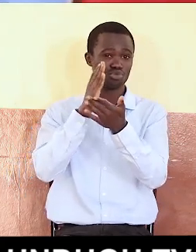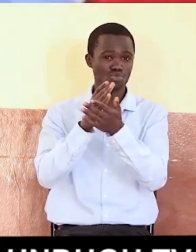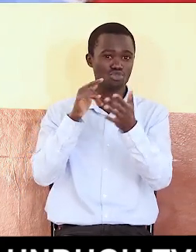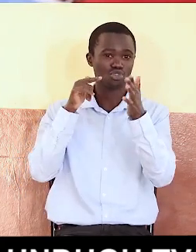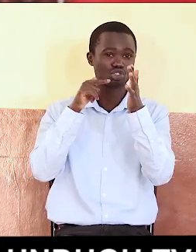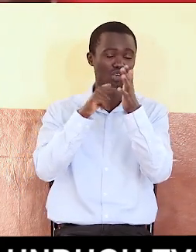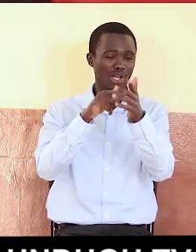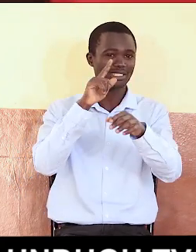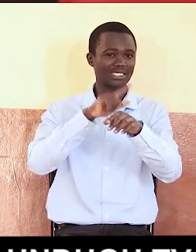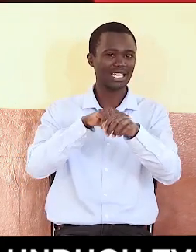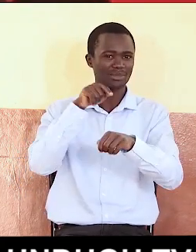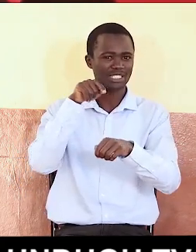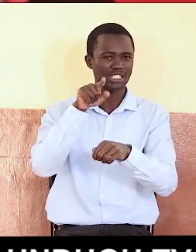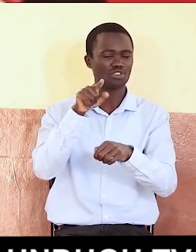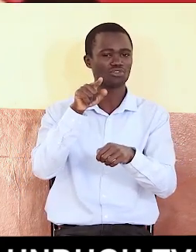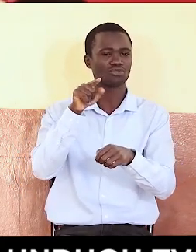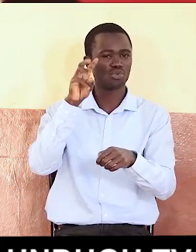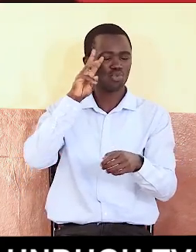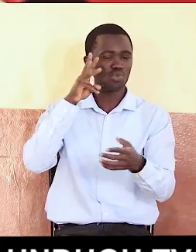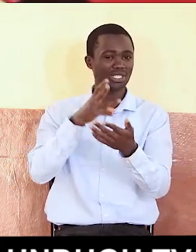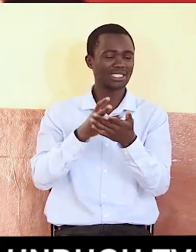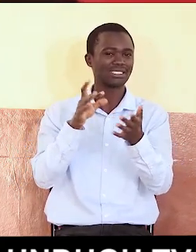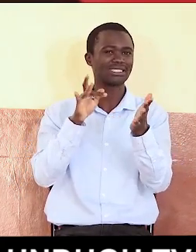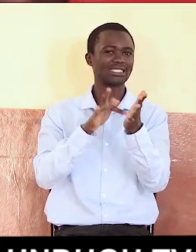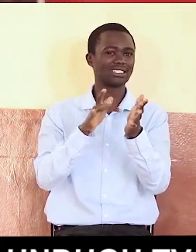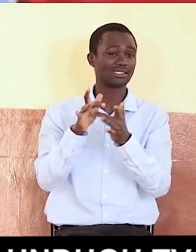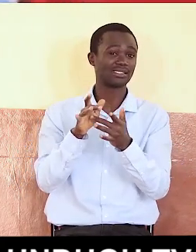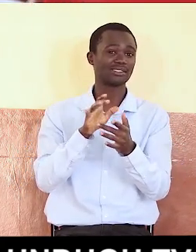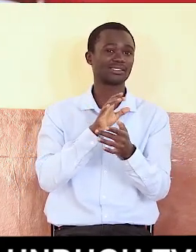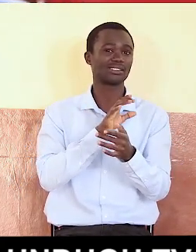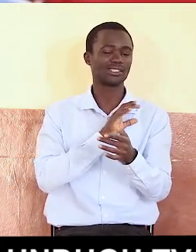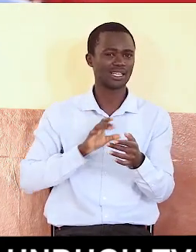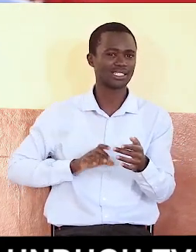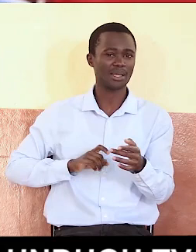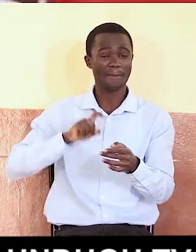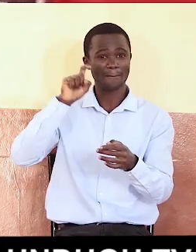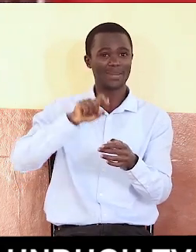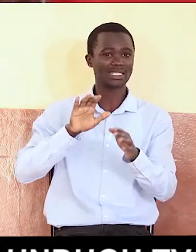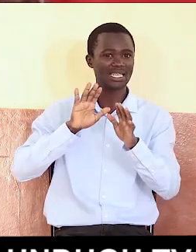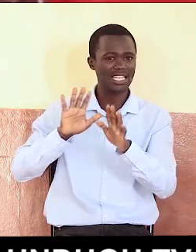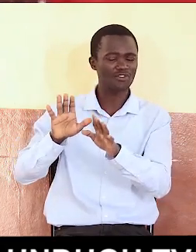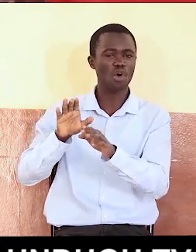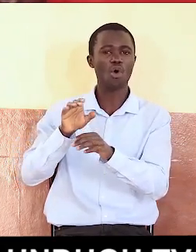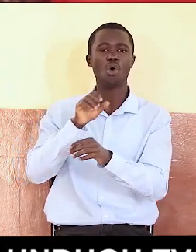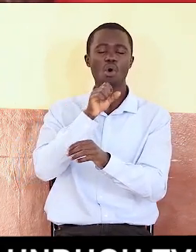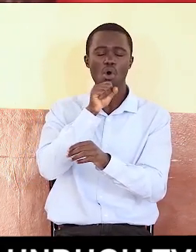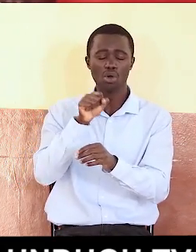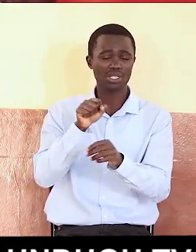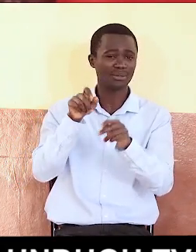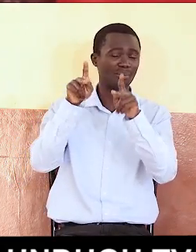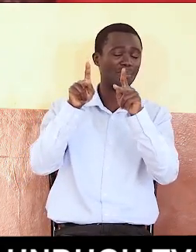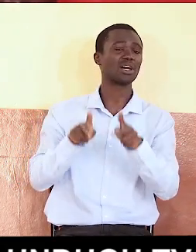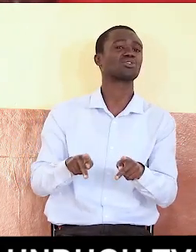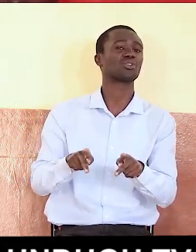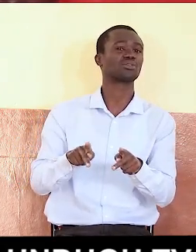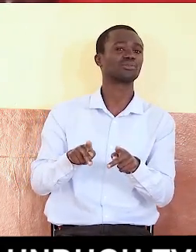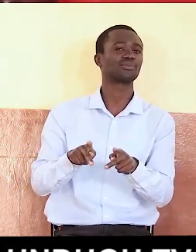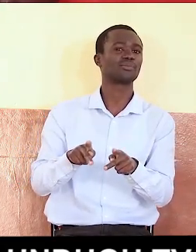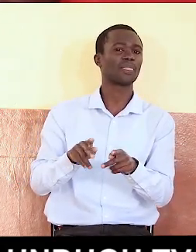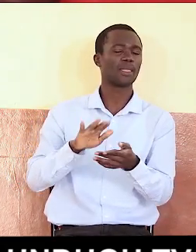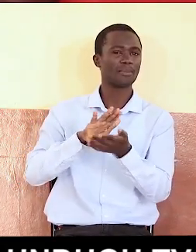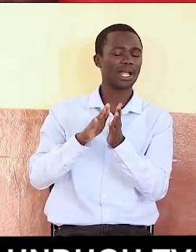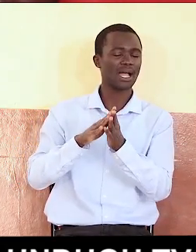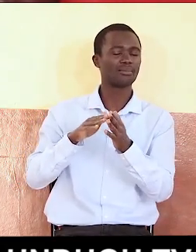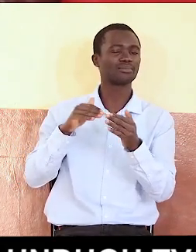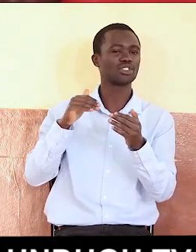shahidi wa Yesu uwezi, ni lazima uache utu wa kale, ni lazima uwe kiumbe